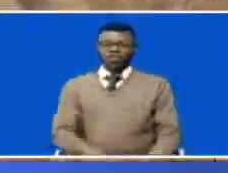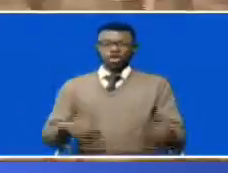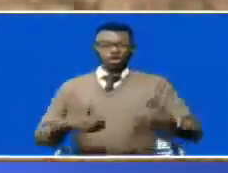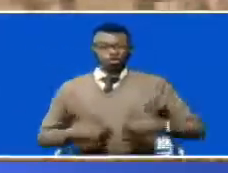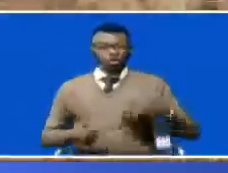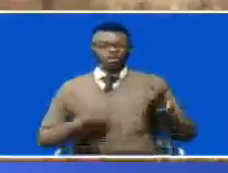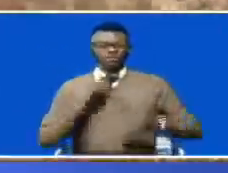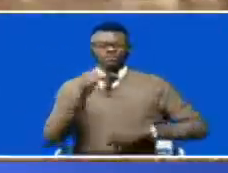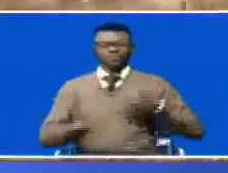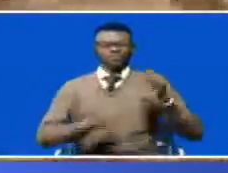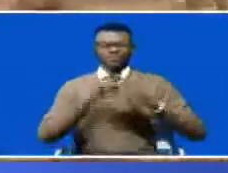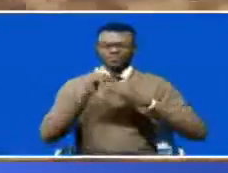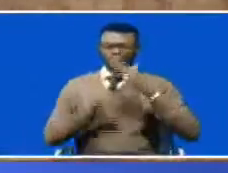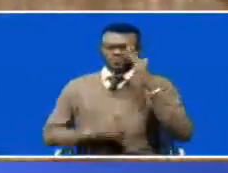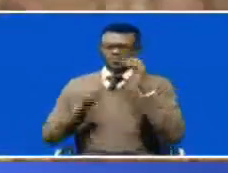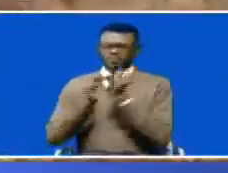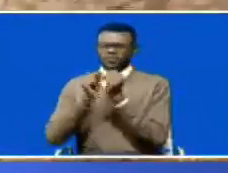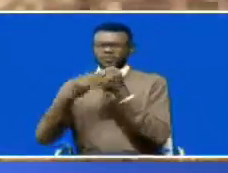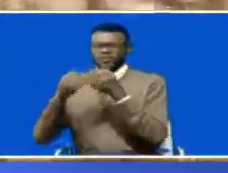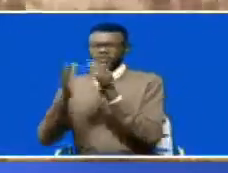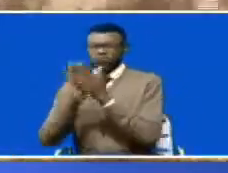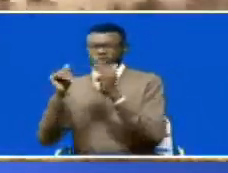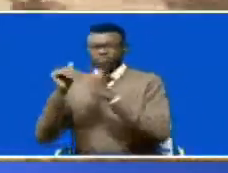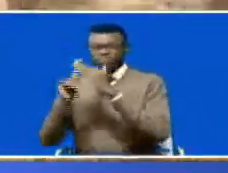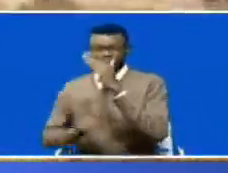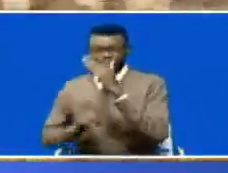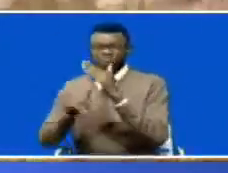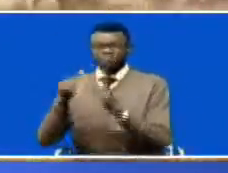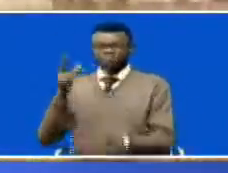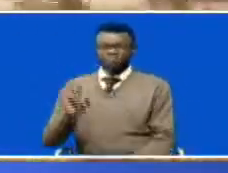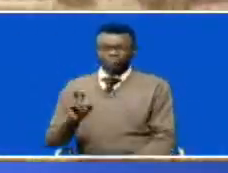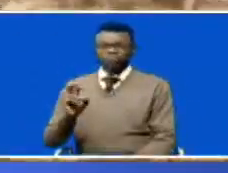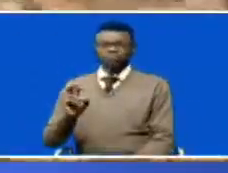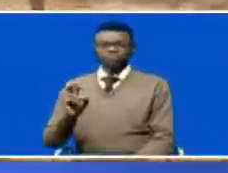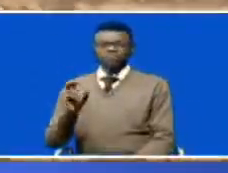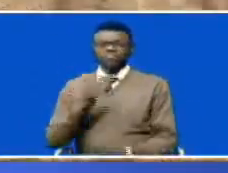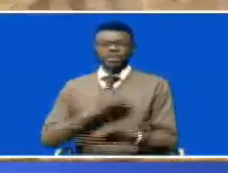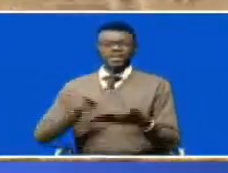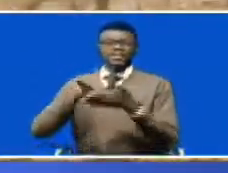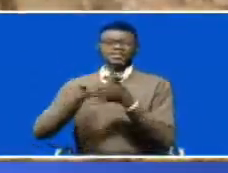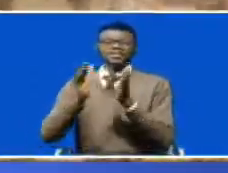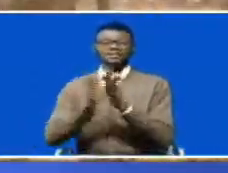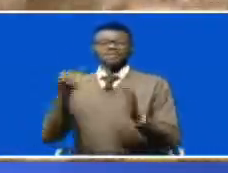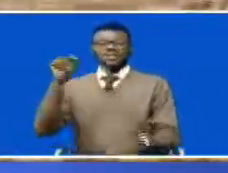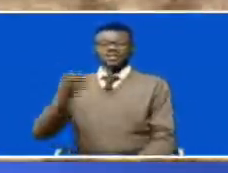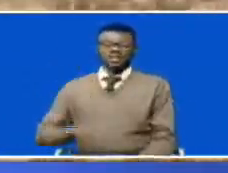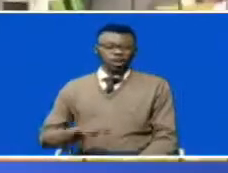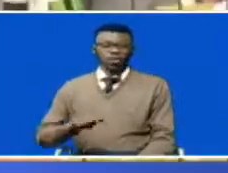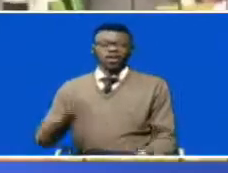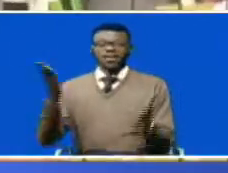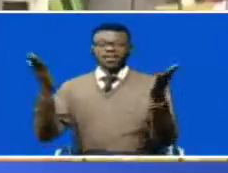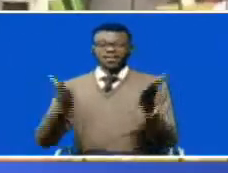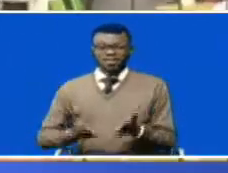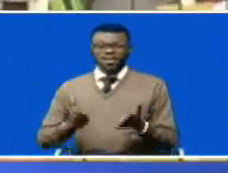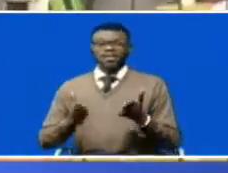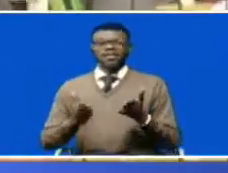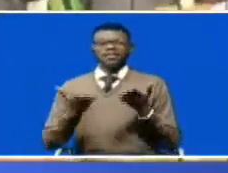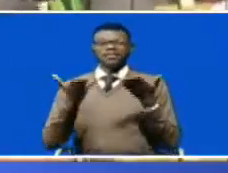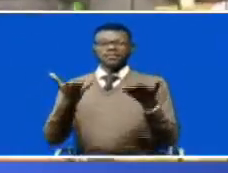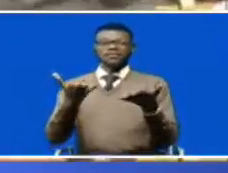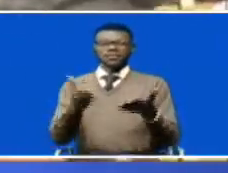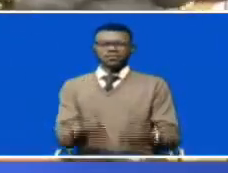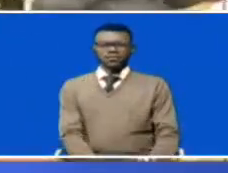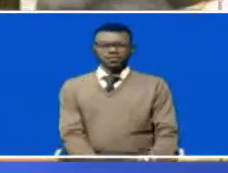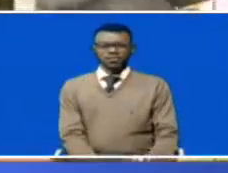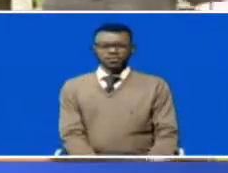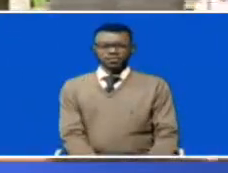chipukizi wasiozidi umri wa miaka 18 na miaka 20, maeneo ya kati na kusini mwa bonde la Ufa yalitawala mbio hizo. Hata nikiona climate si mbaya,